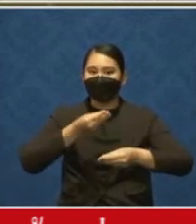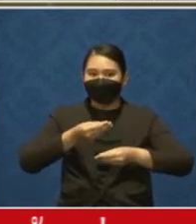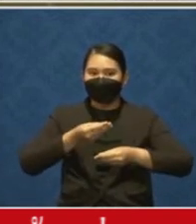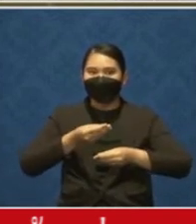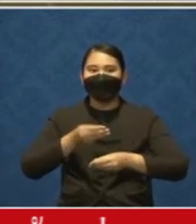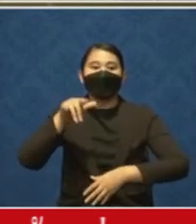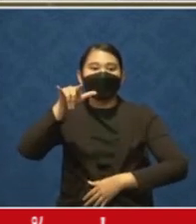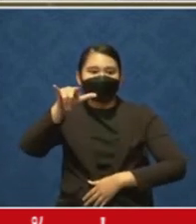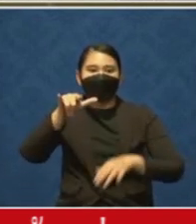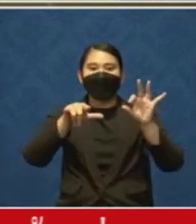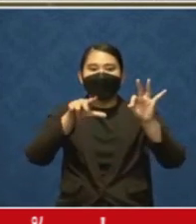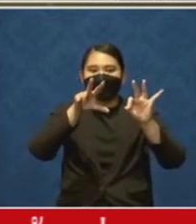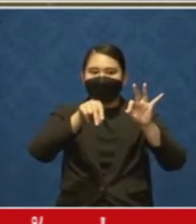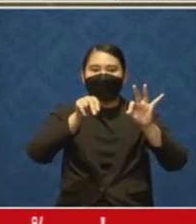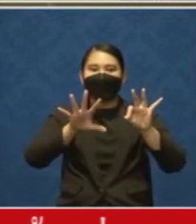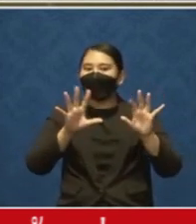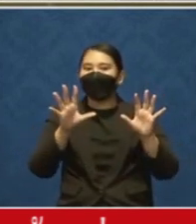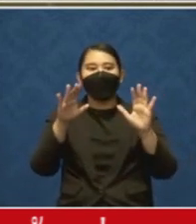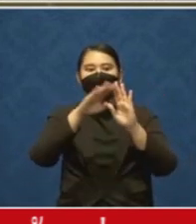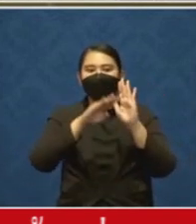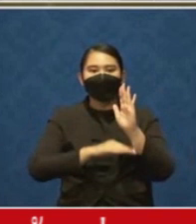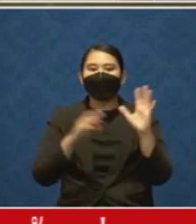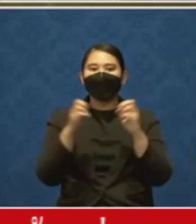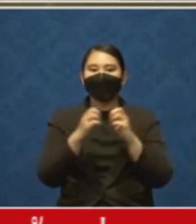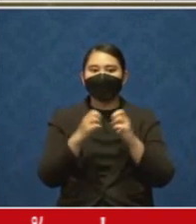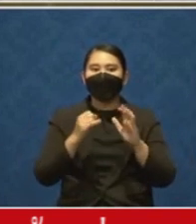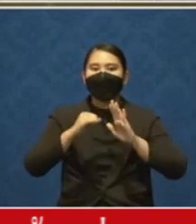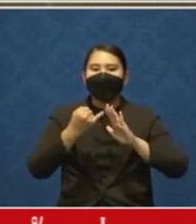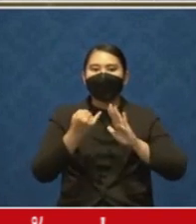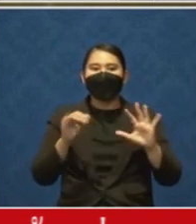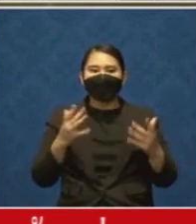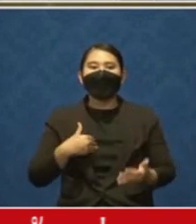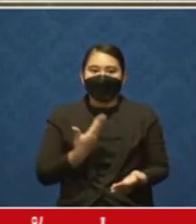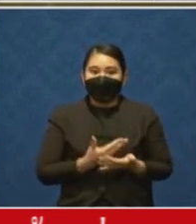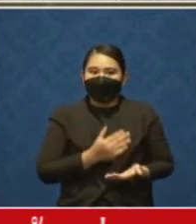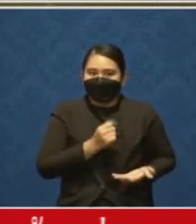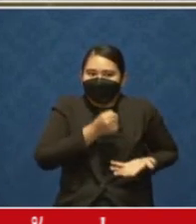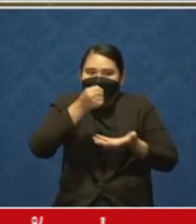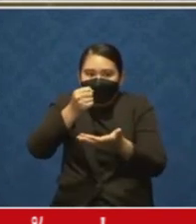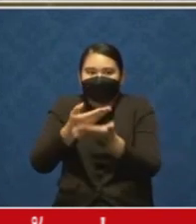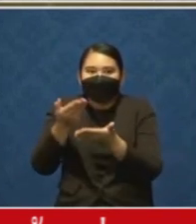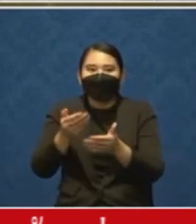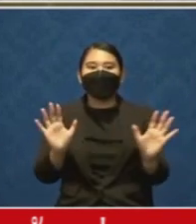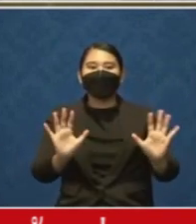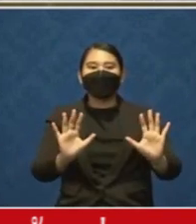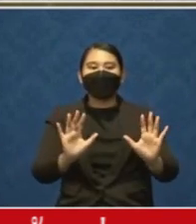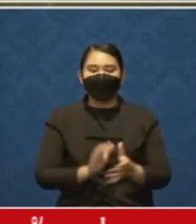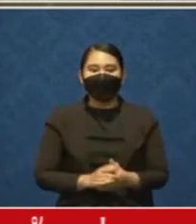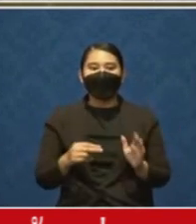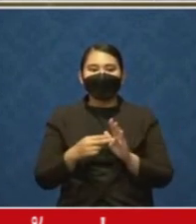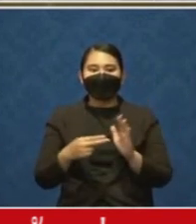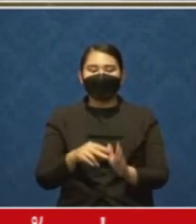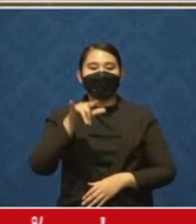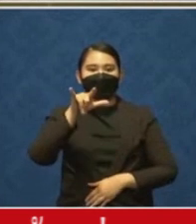บิน F-35 เนี่ยมันยุ่งยากแล้วก็ไม่ใช่ง่ายๆเลยครับไม่ใช่ว่ามีเงินแล้วจะซื้อได้การอนุมัติขายเครื่